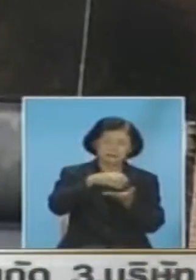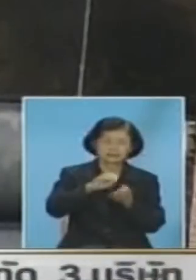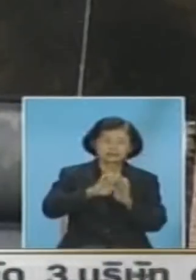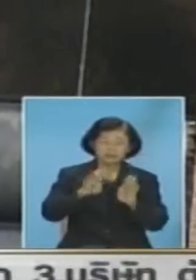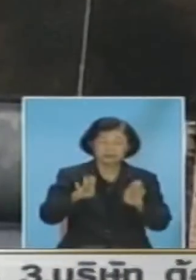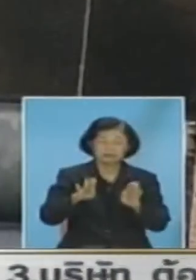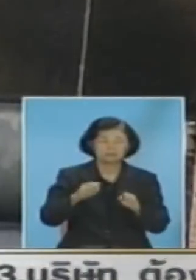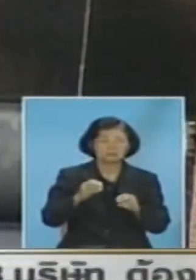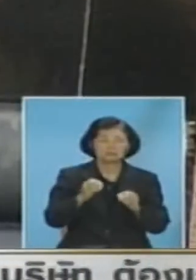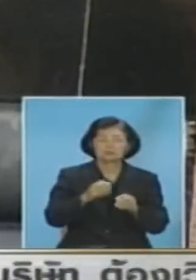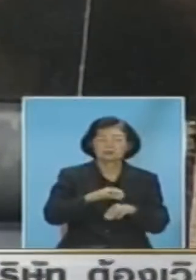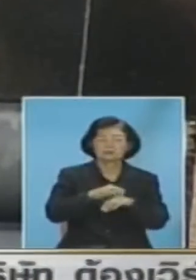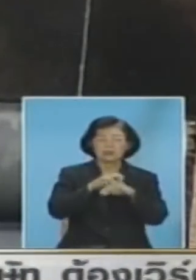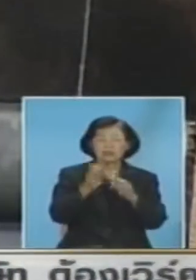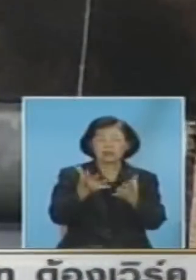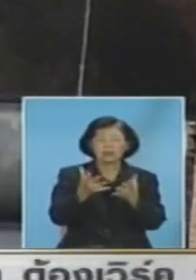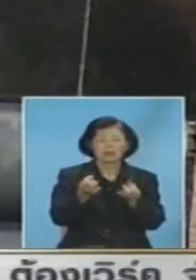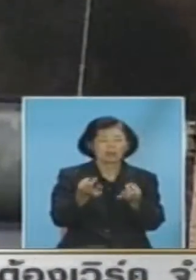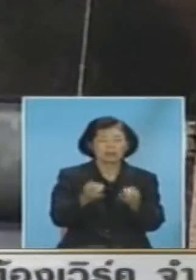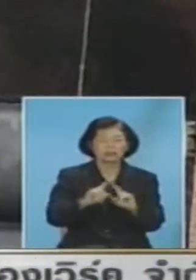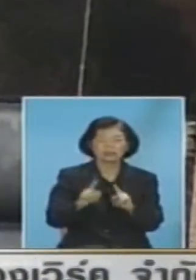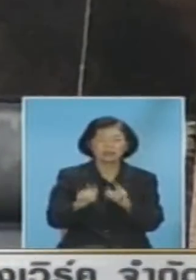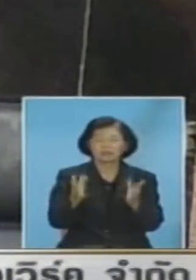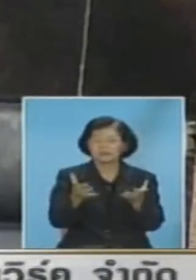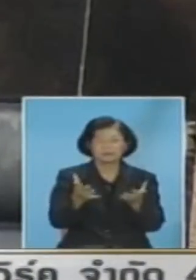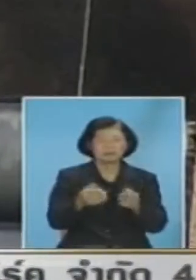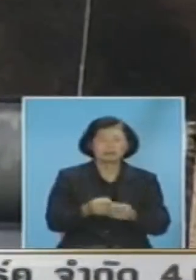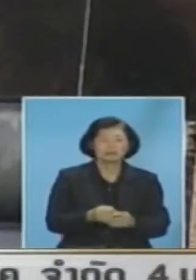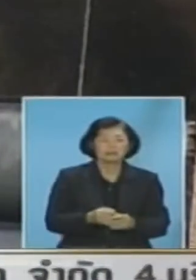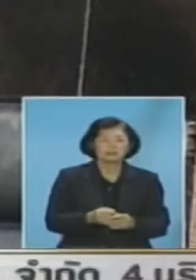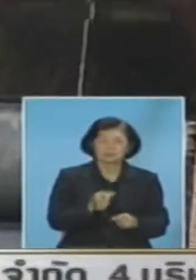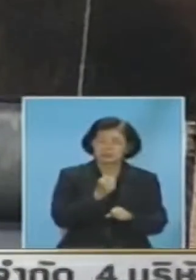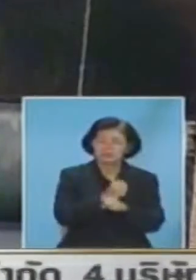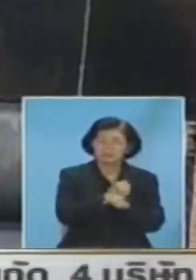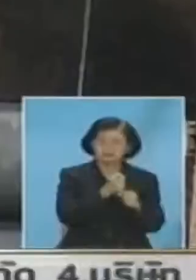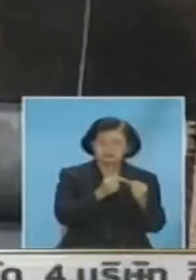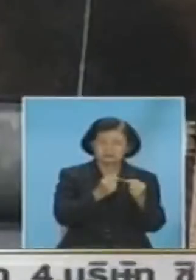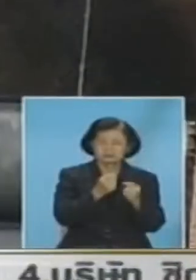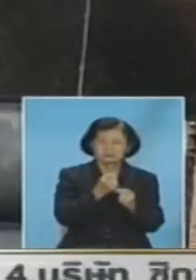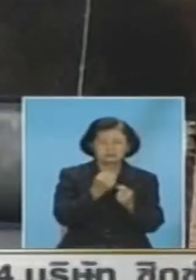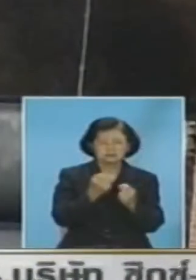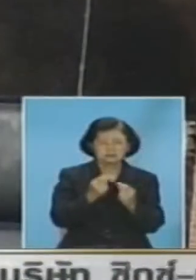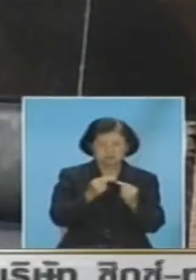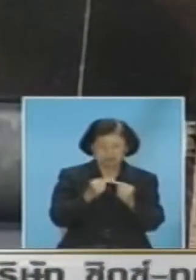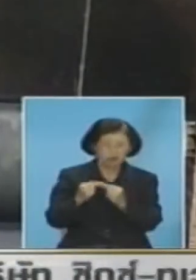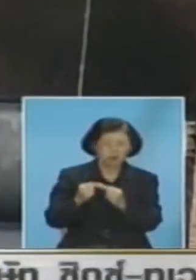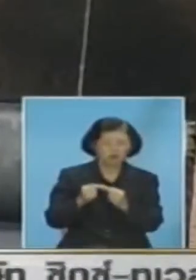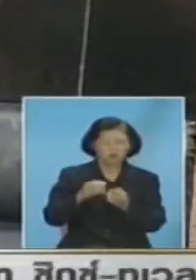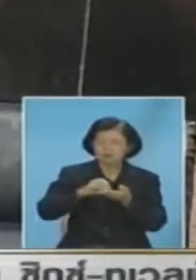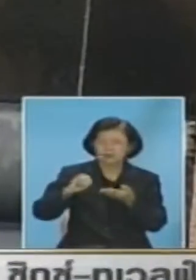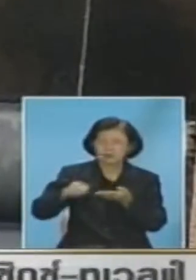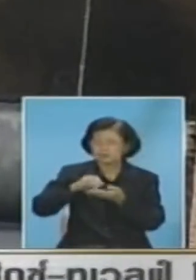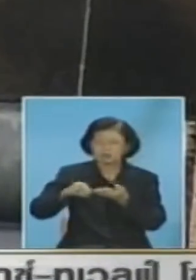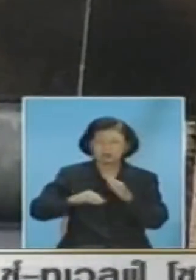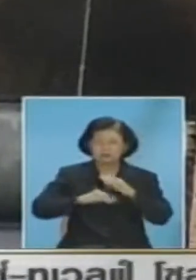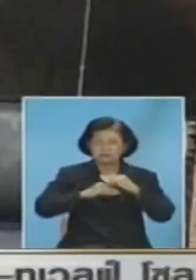ไม่เหลือตำแหน่งอะไรให้ถอดถอนอีกแล้วการดำเนินการที่ทำอยู่ถือเป็นการถอดถอนที่ซ้ำซ้อนไม่ถูกต้อง